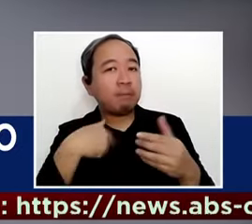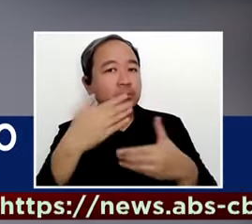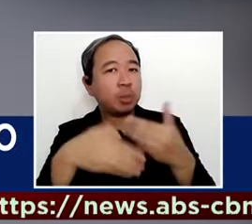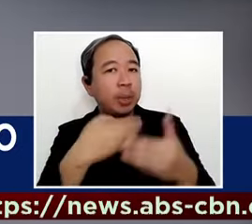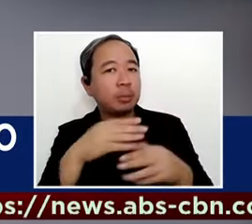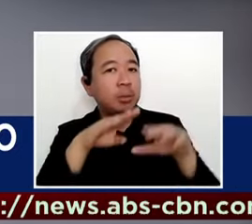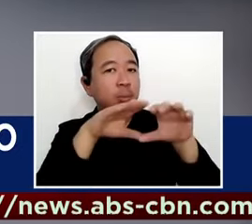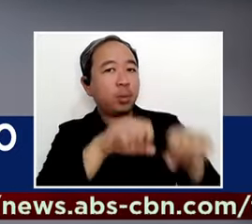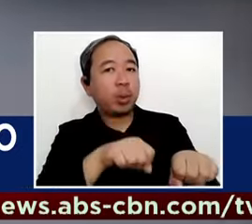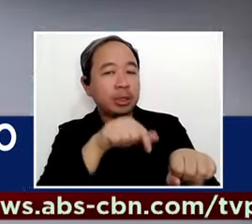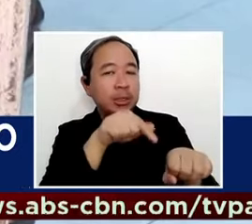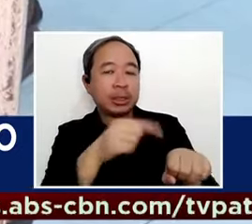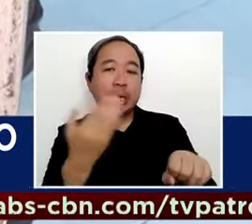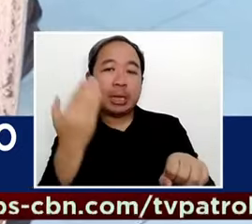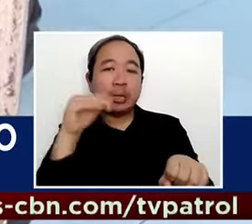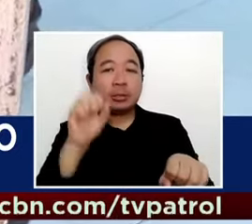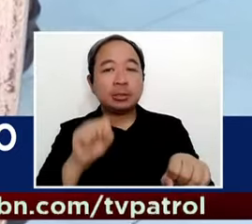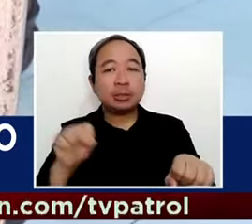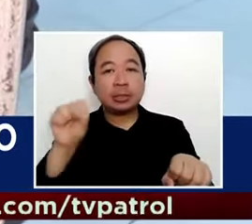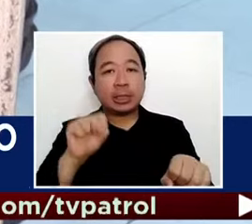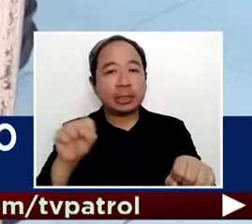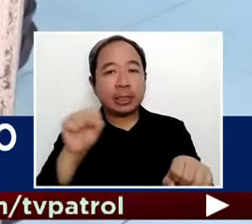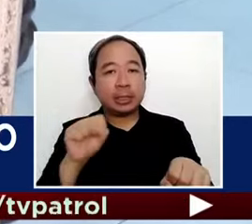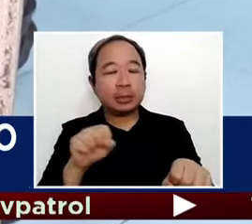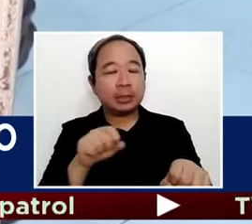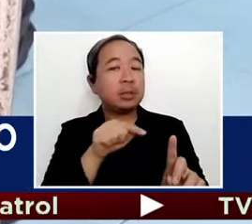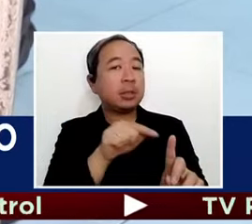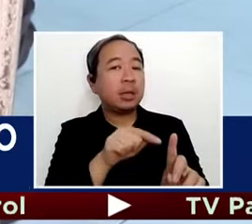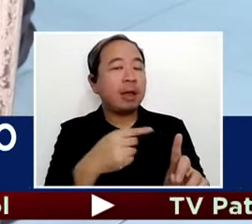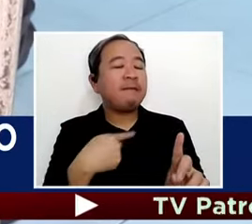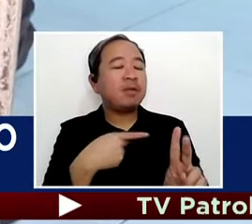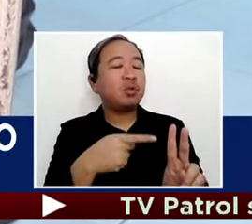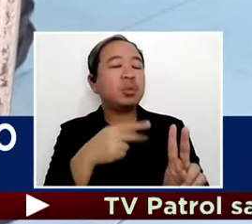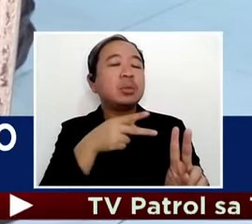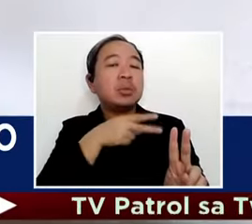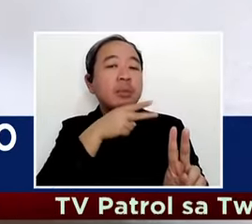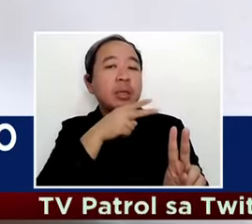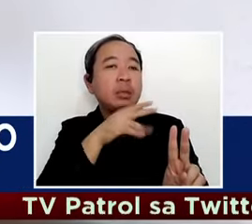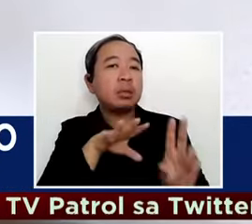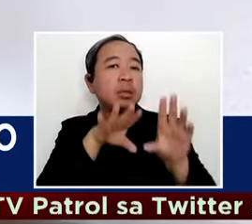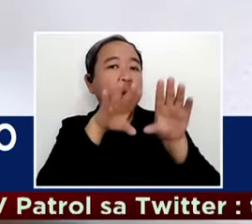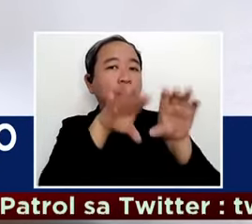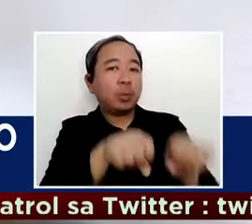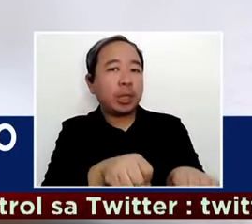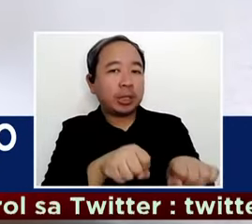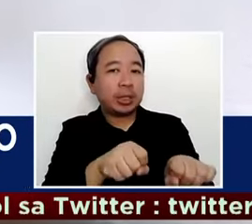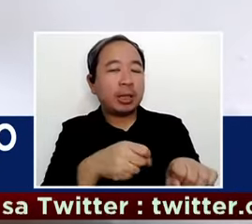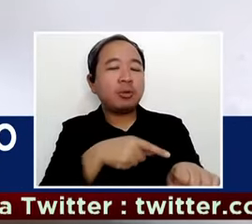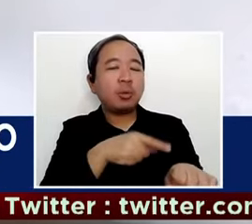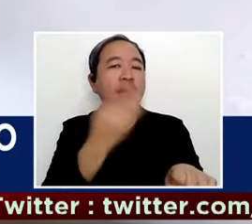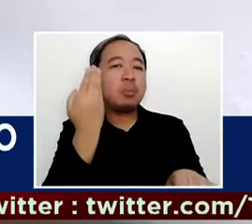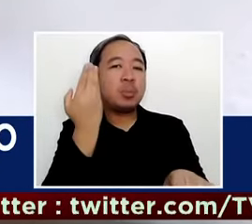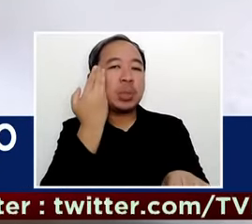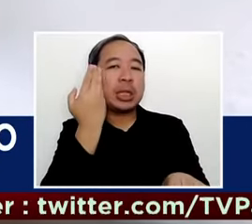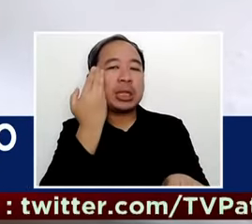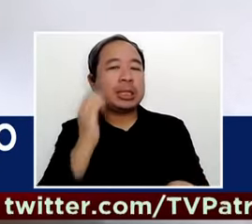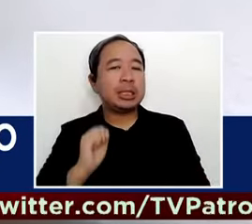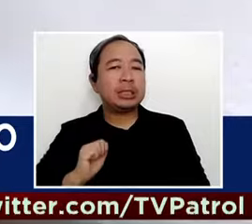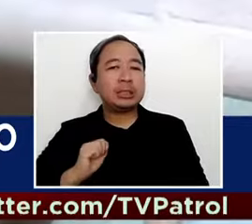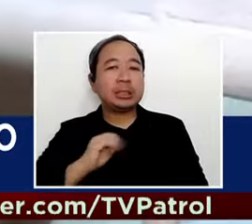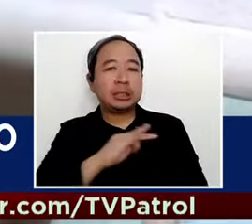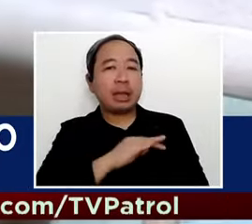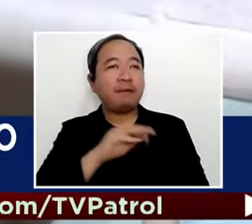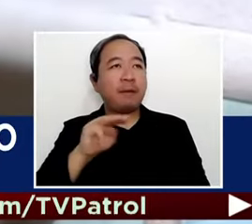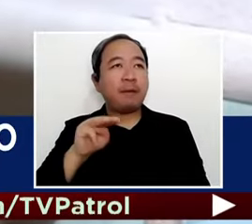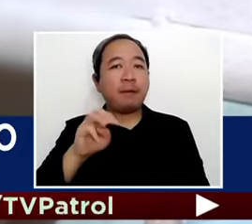Mekawayan, Bulacan noong Sabado. Isa siya sa dalawang sospek na nahuli ng mga otoridad na nagpapanggap umano ng mga empleyado ng